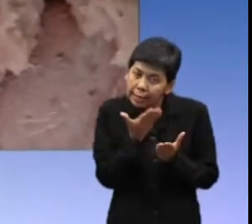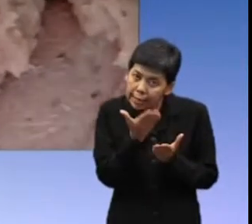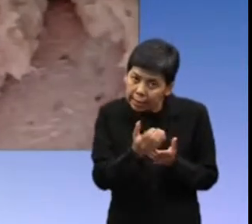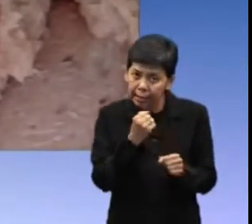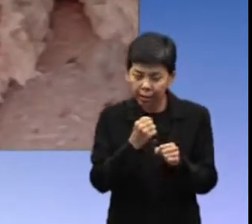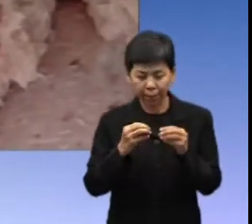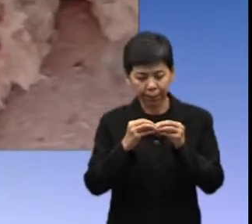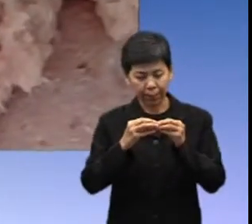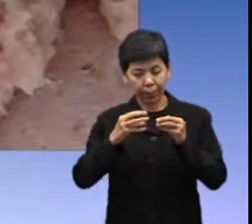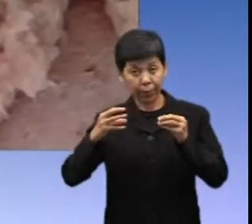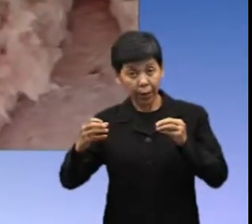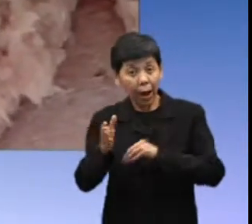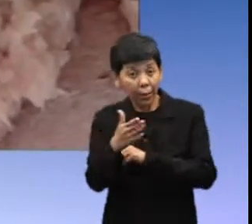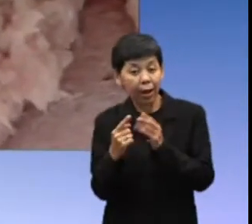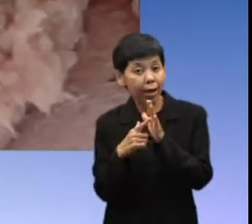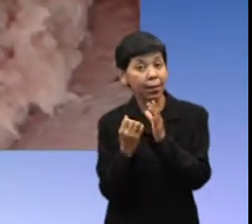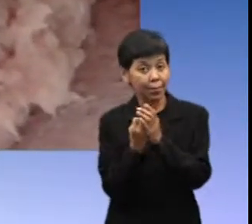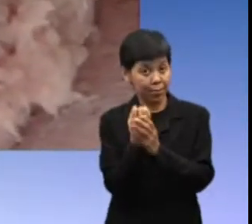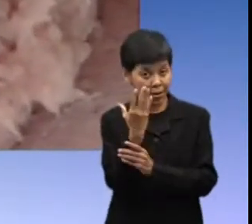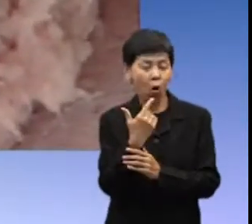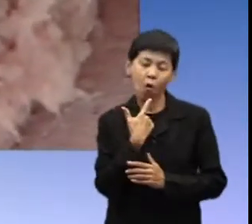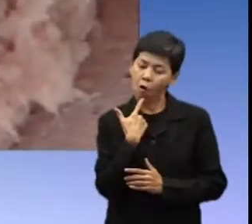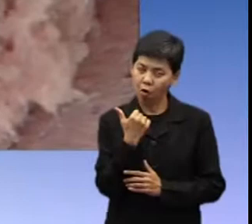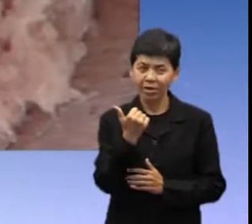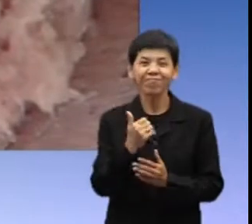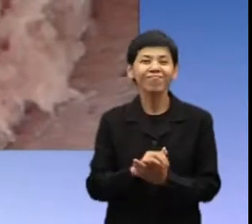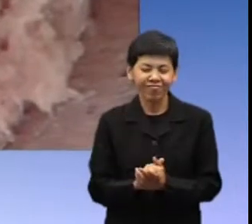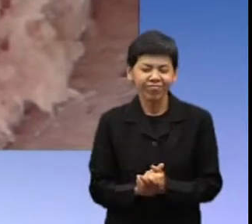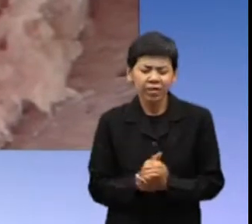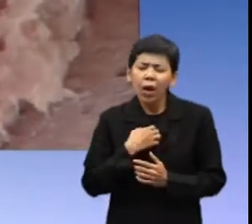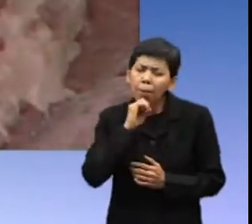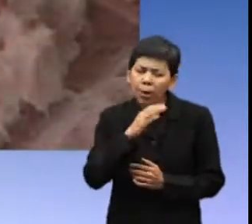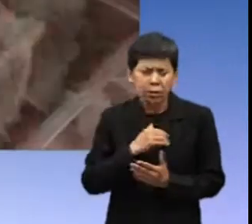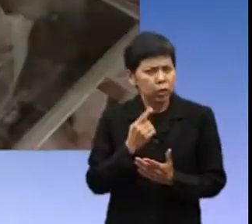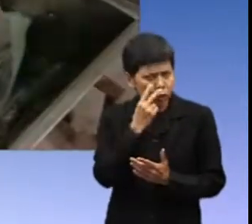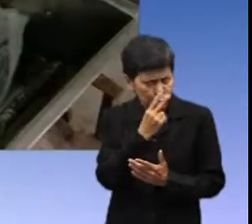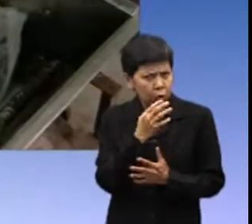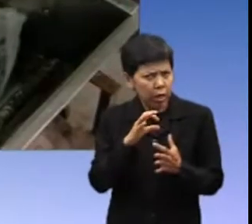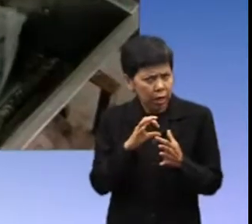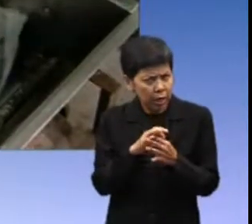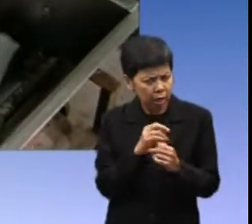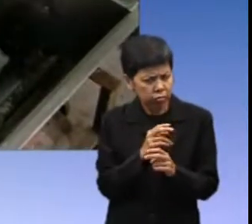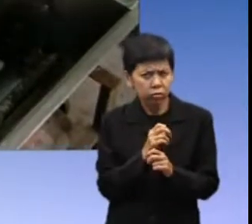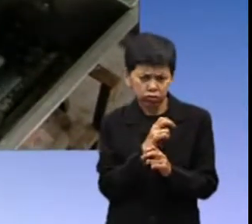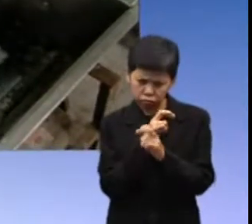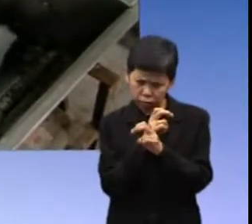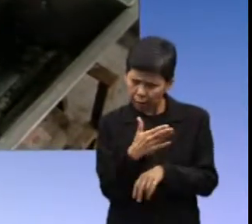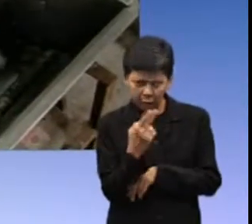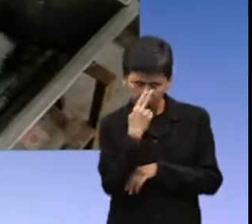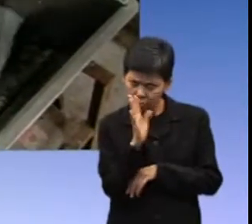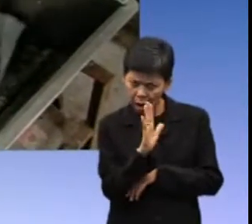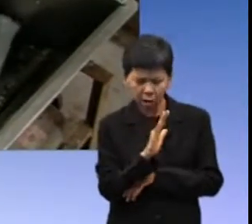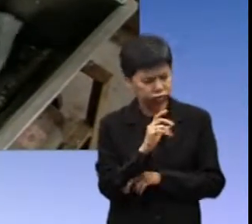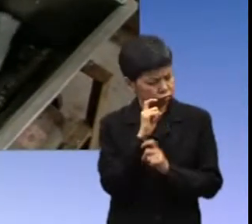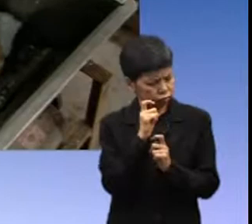เร็จมาทำไส้กรอกปลาสมุนไพรแสนอร่อยคุณชวนพิษเธอย้ำว่าอย่าลืมตรวจสอบเรื่องสารบอแรกให้ดีนะ